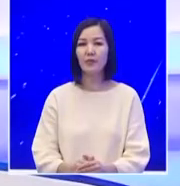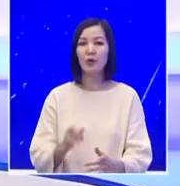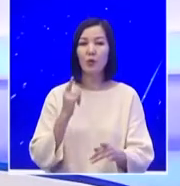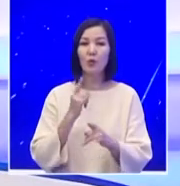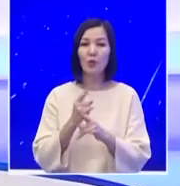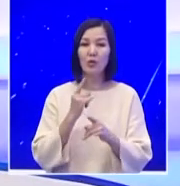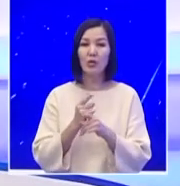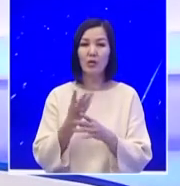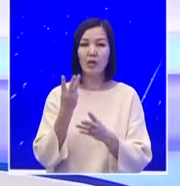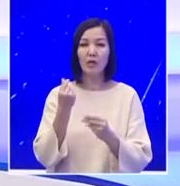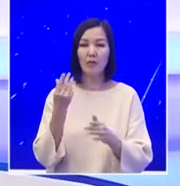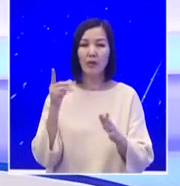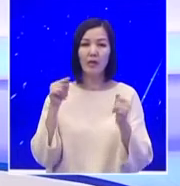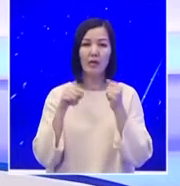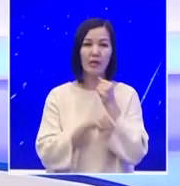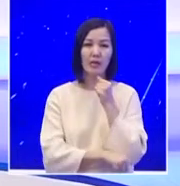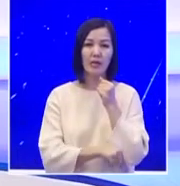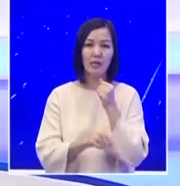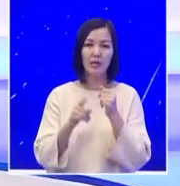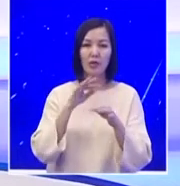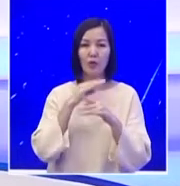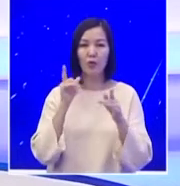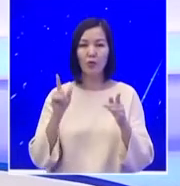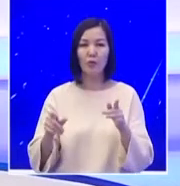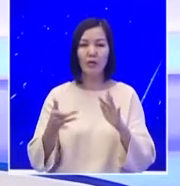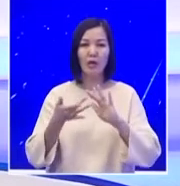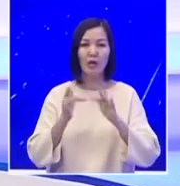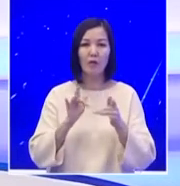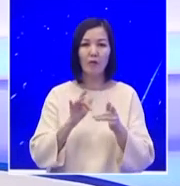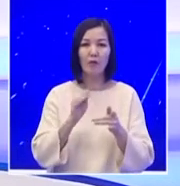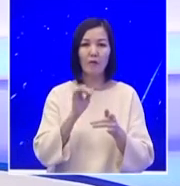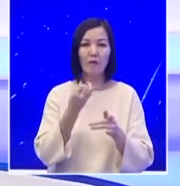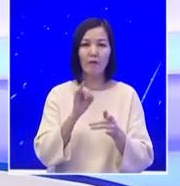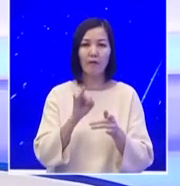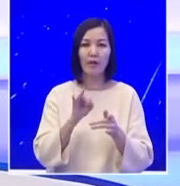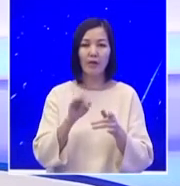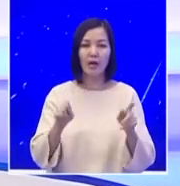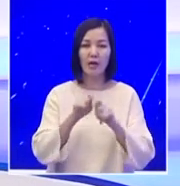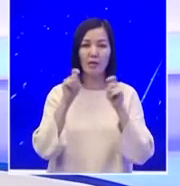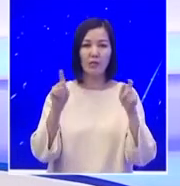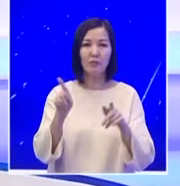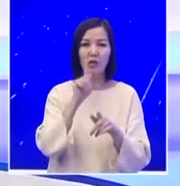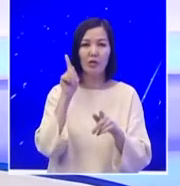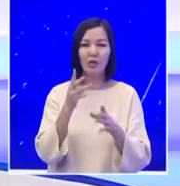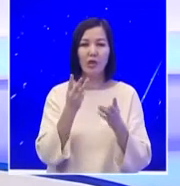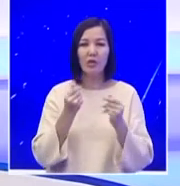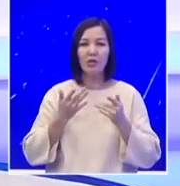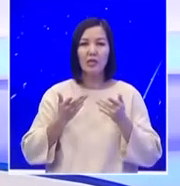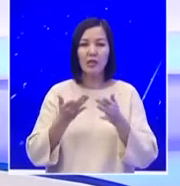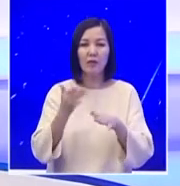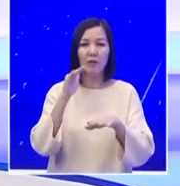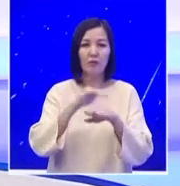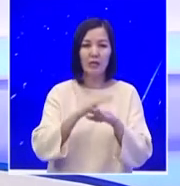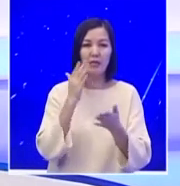Ауадан ақша жасайтындар көбейді. Талдықорғанда әлеуметтік желіден фейк аккаунт ашып, жасөспірімдерден ақша талап ету дерегі